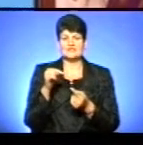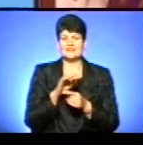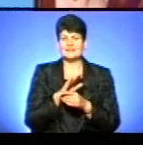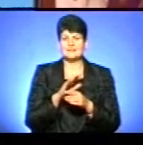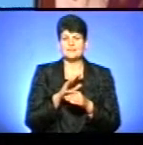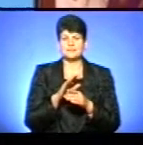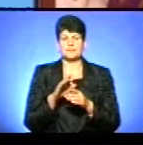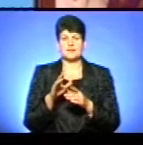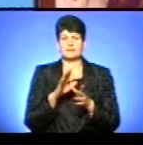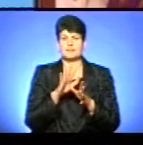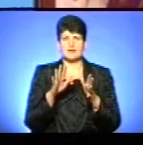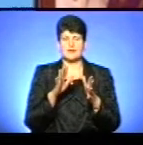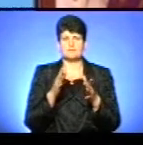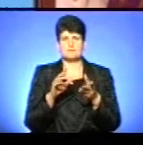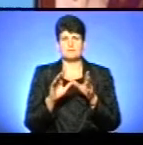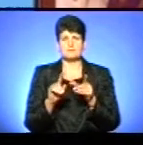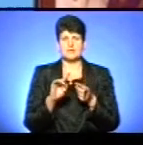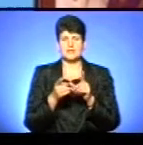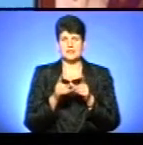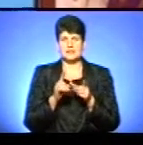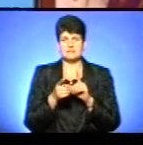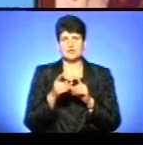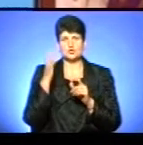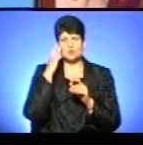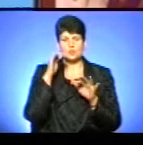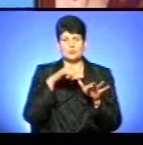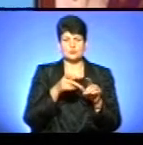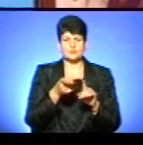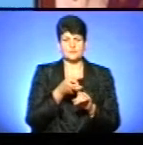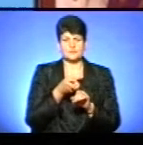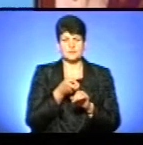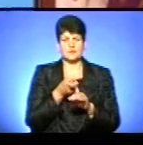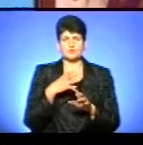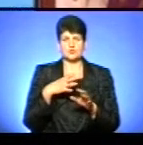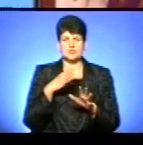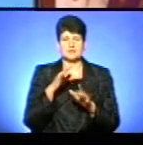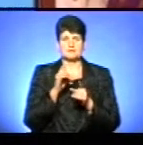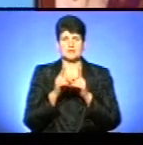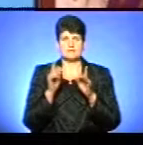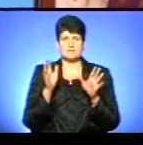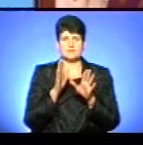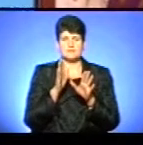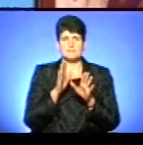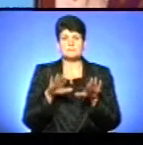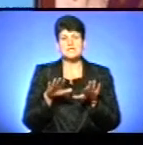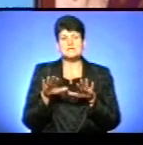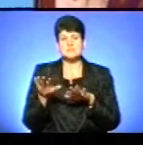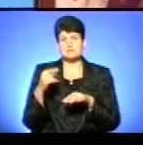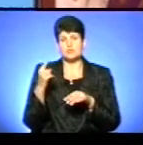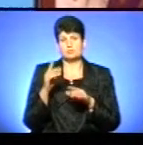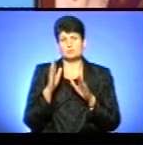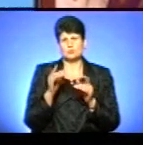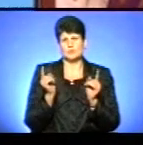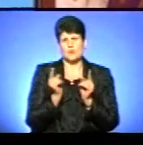нестійка повітряна маса чорноморського походження. Очікується мінлива хмарність, місцями по області